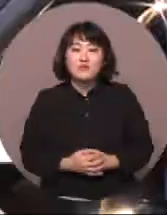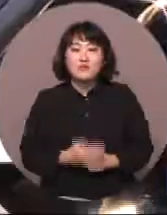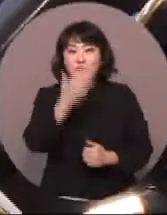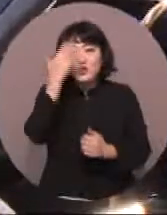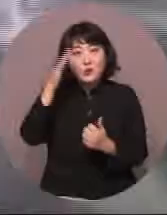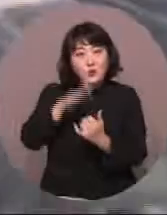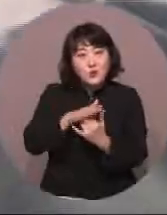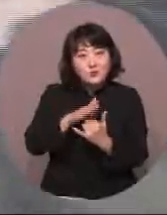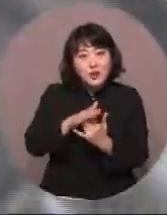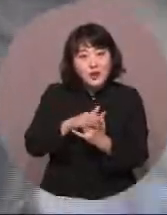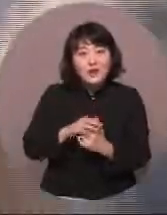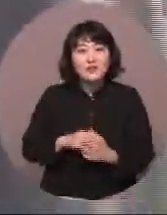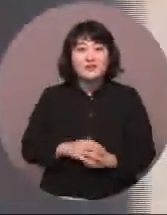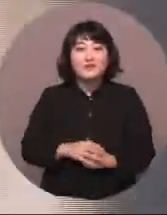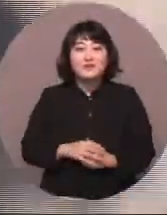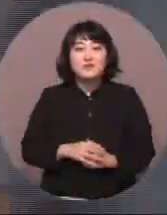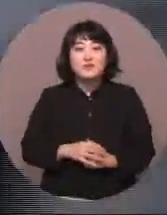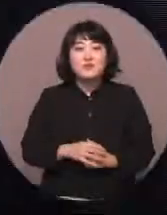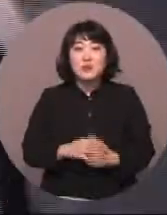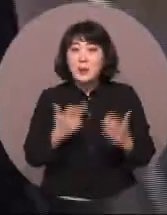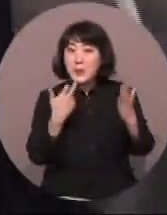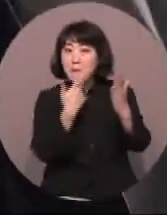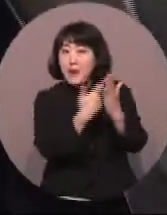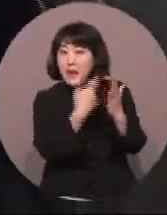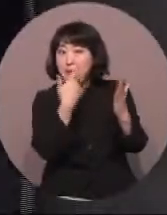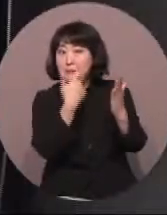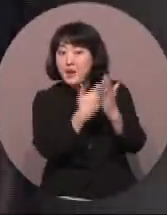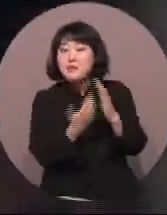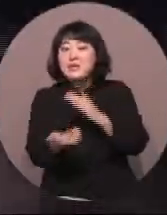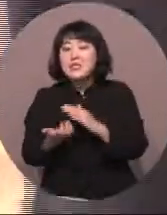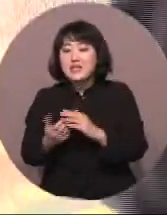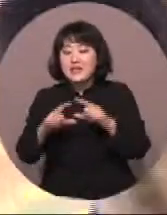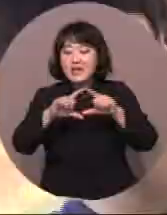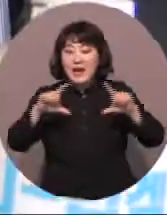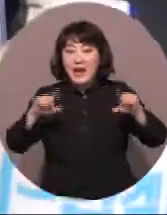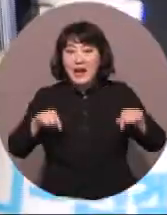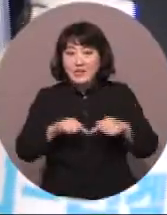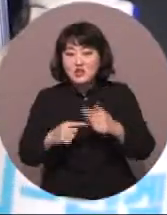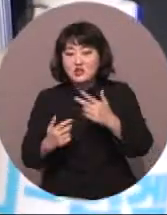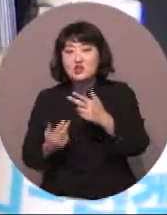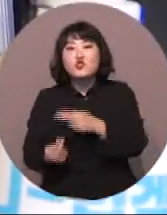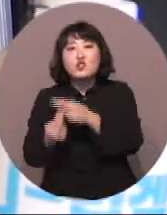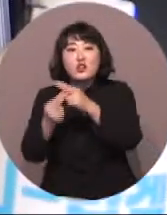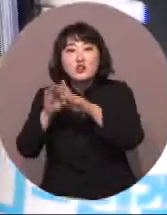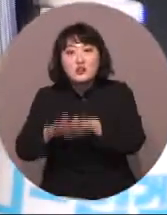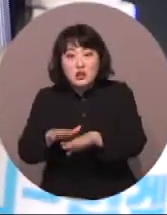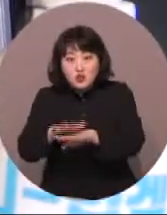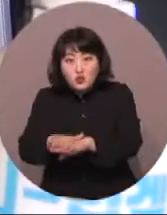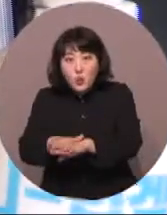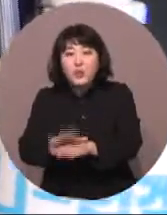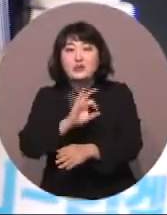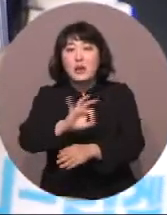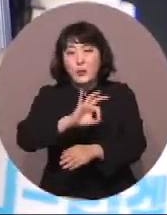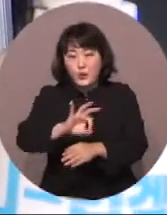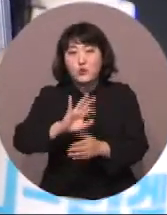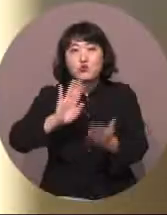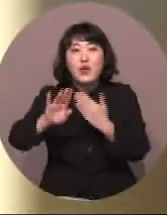청소년입니다. 카드에 버스 요금을 미리 충전해 사용한 뒤 한 달치 요금을 돌려받는